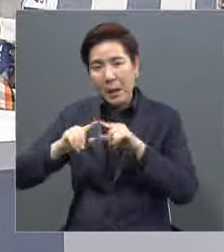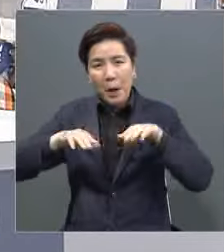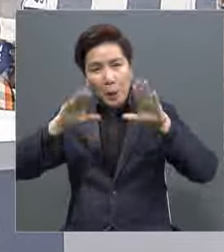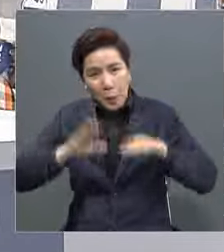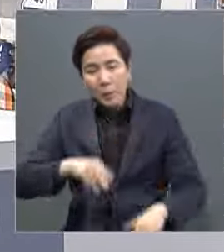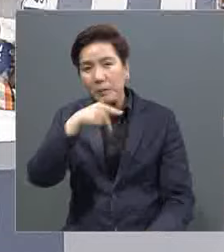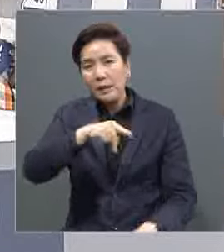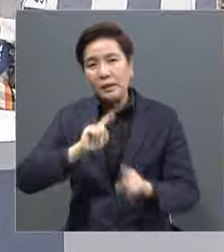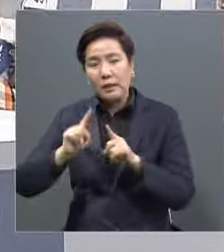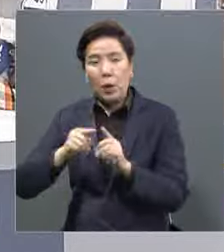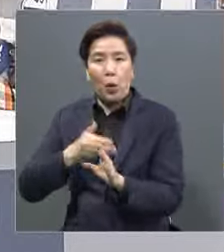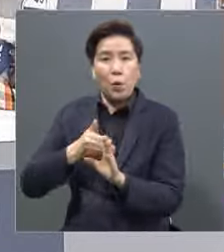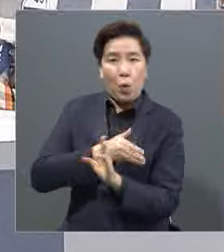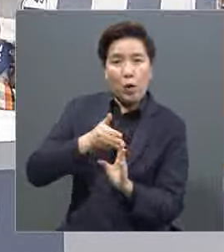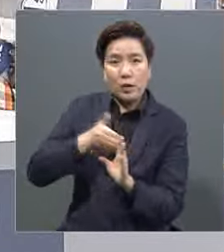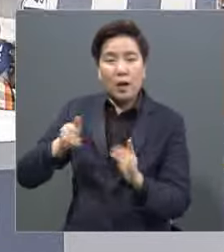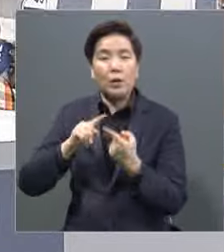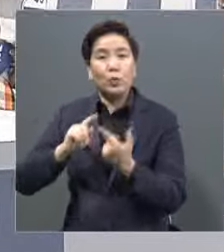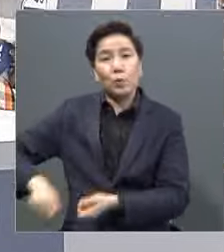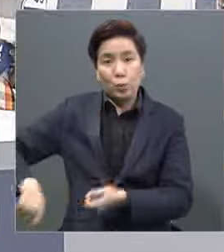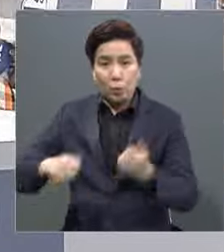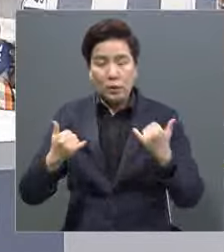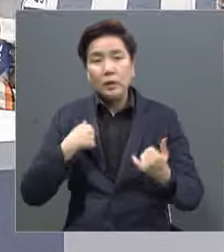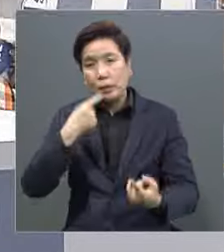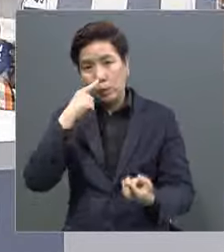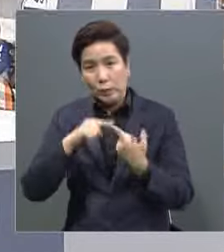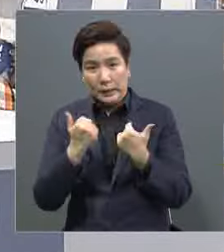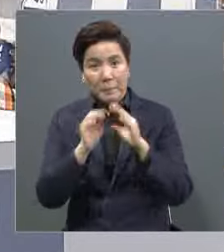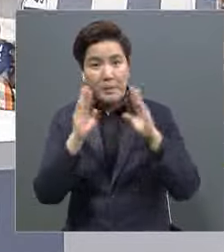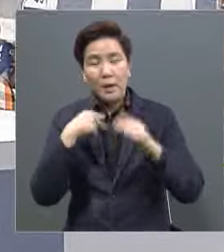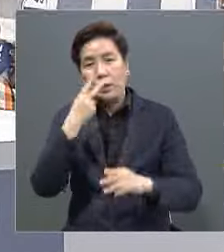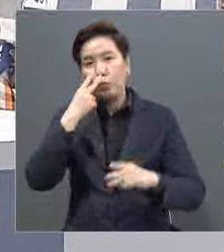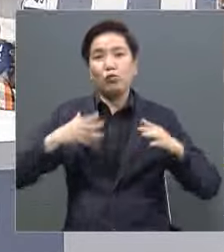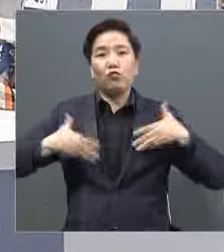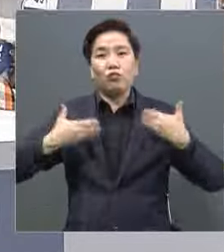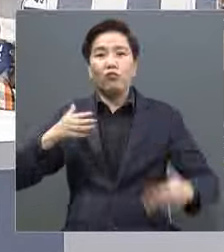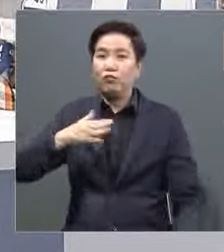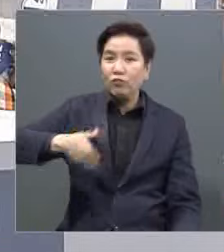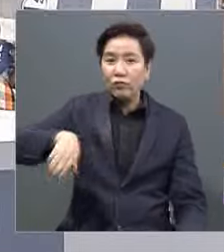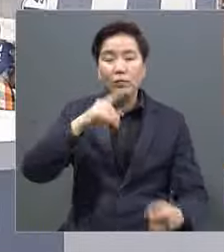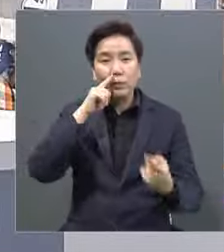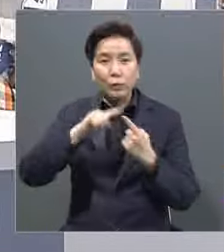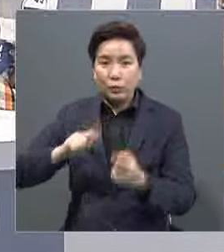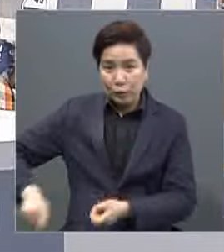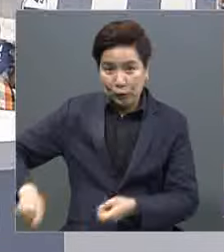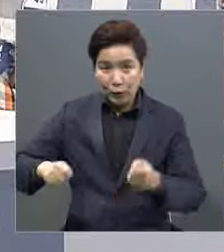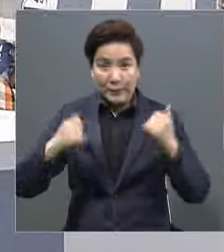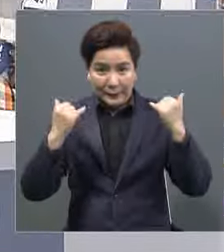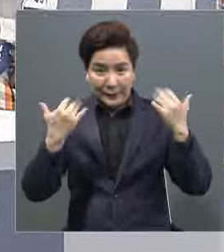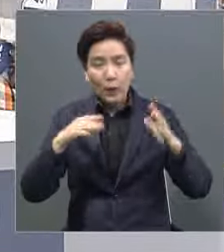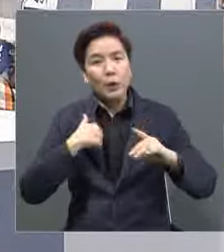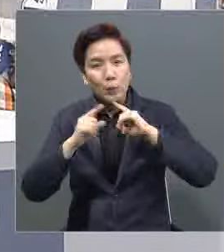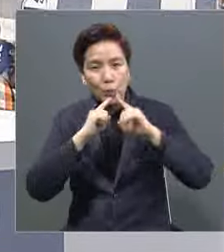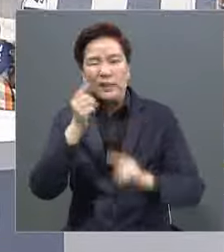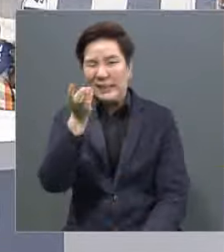การเดินทางก่อนแล้วก็หลังในช่วงสงกรานต์ด้วยอ่ะไหนๆเปิดมาด้วยบรรยากาศแห่งความคึกคักของช่วงเทศกาลสงกรานต์พูด